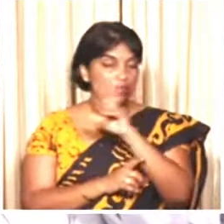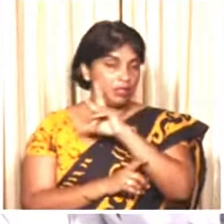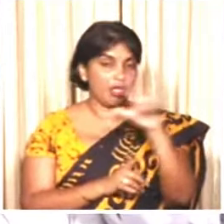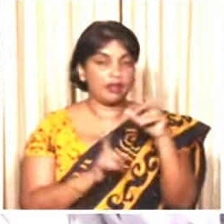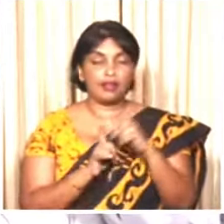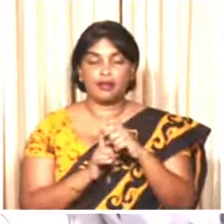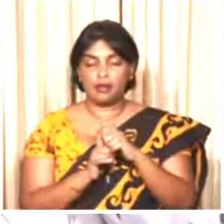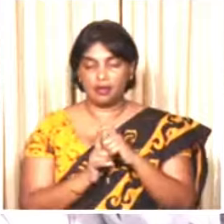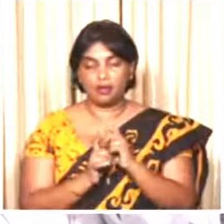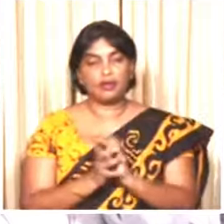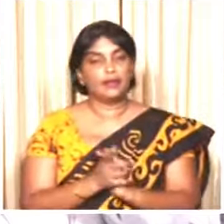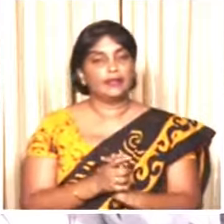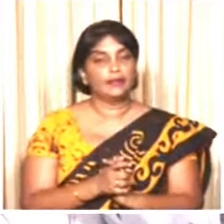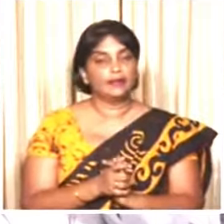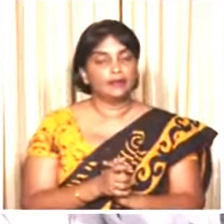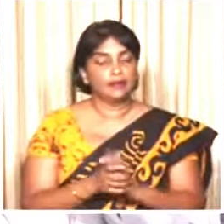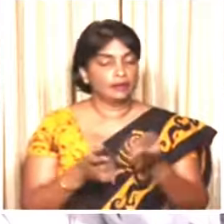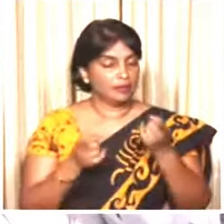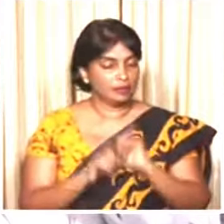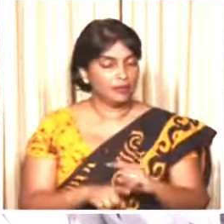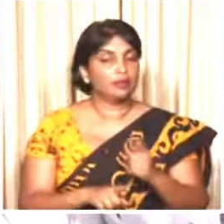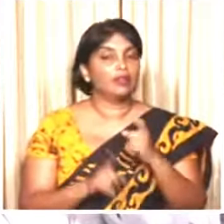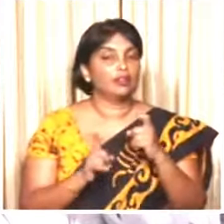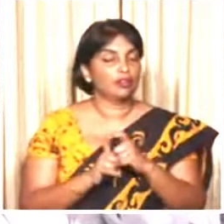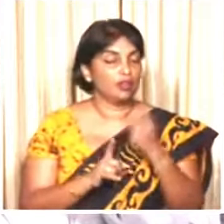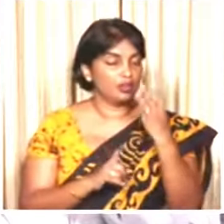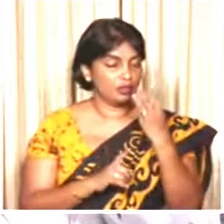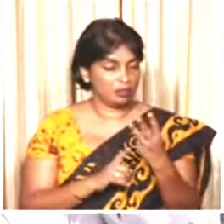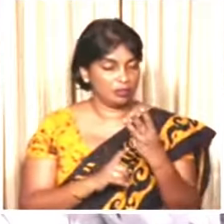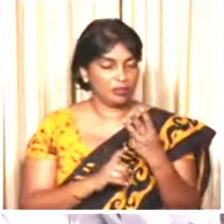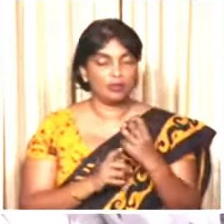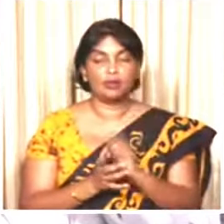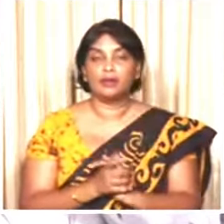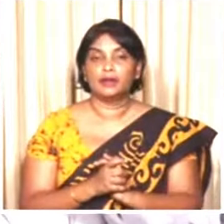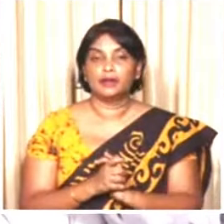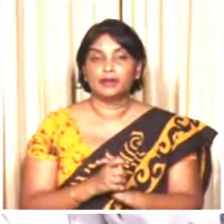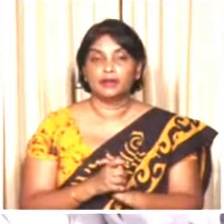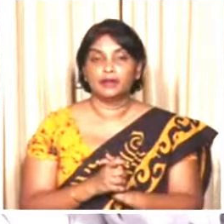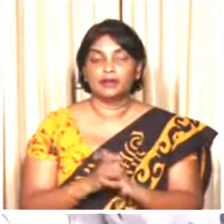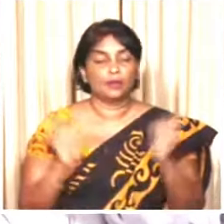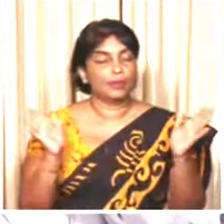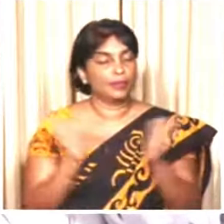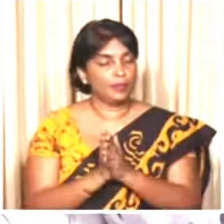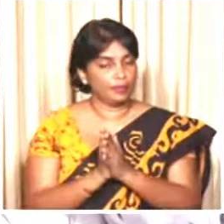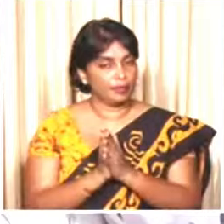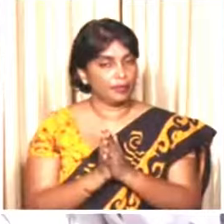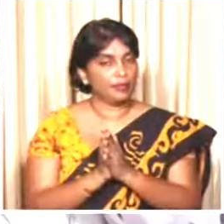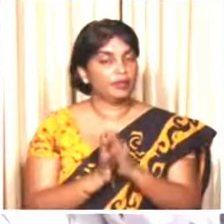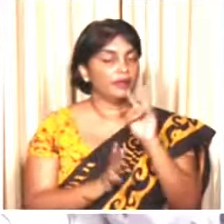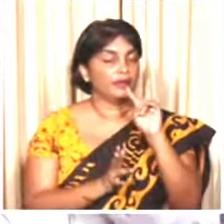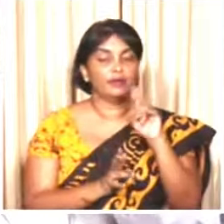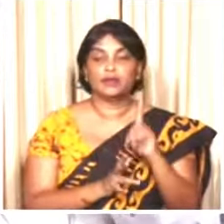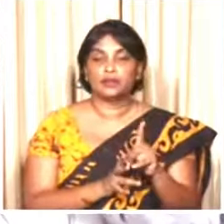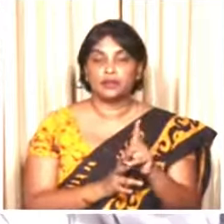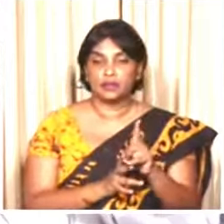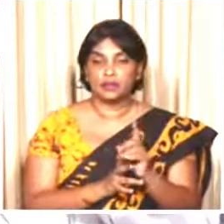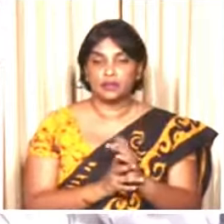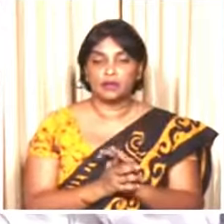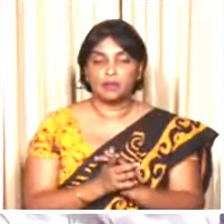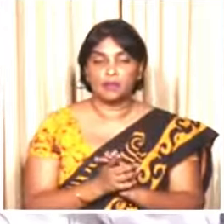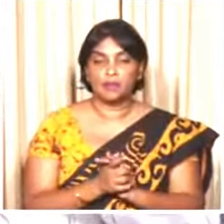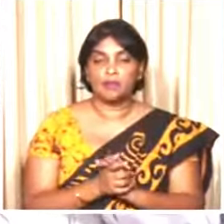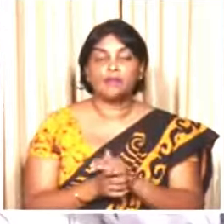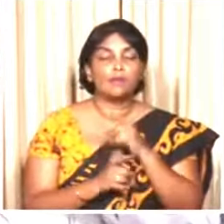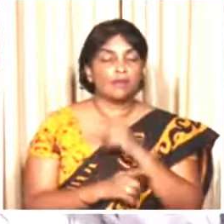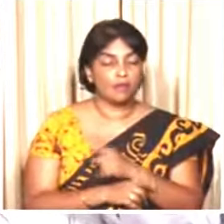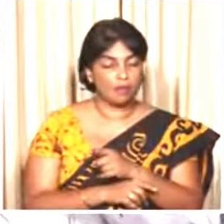කන්වීනියන්ස් ෆී $3 total 21 එතකොට තව ඩොලර් 20ක් 20ක් ආය කරනවා VFS charges කියලා